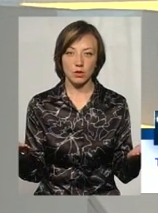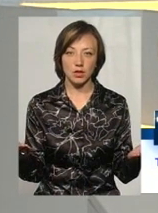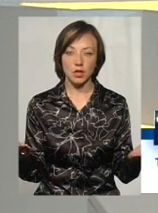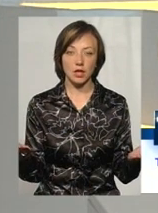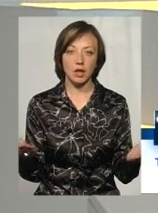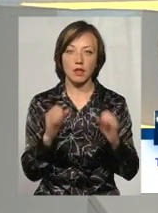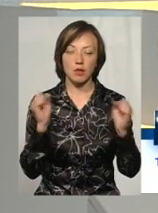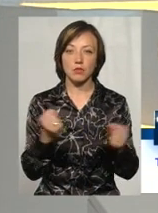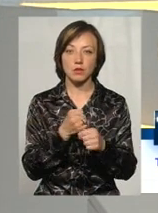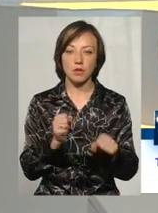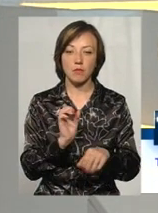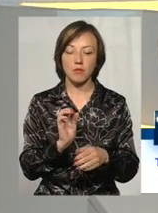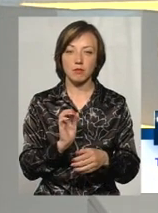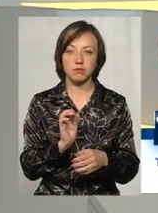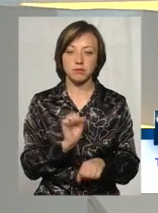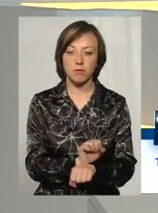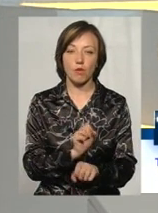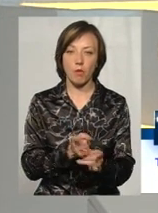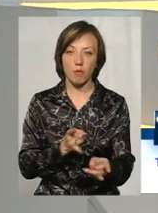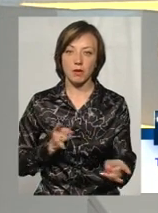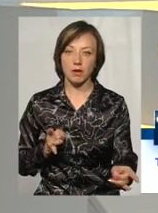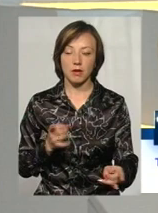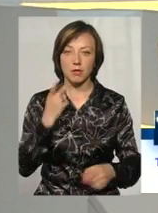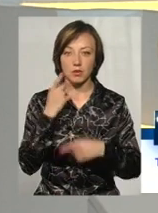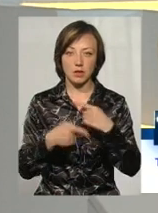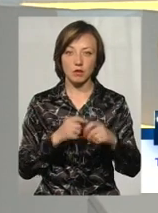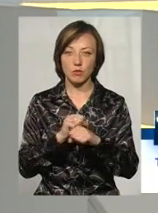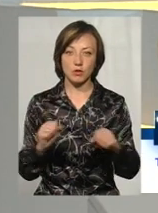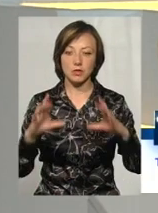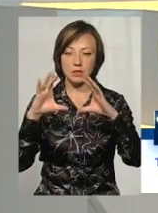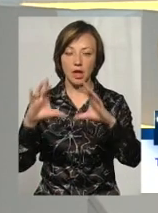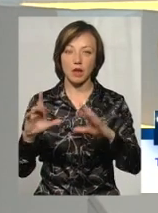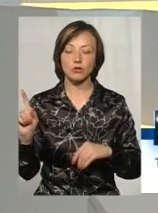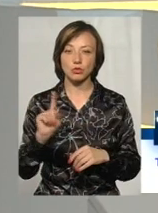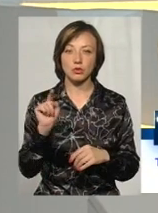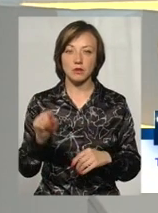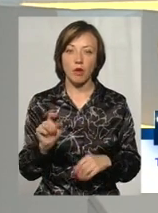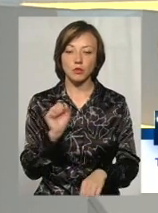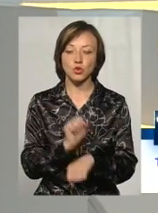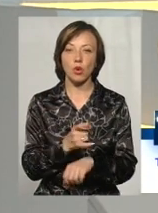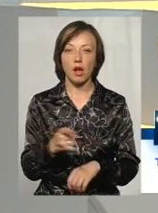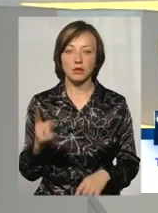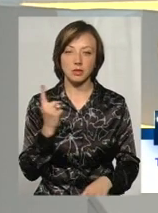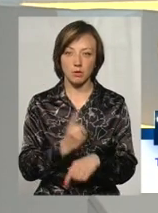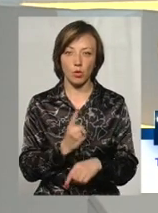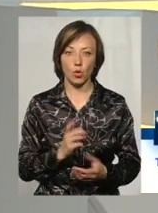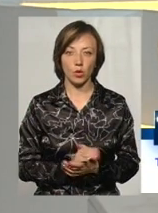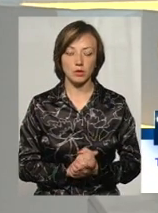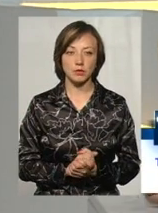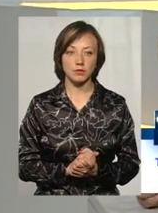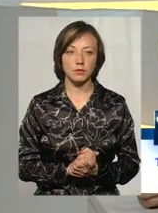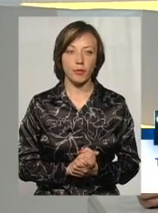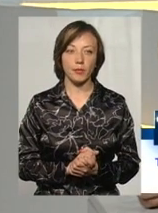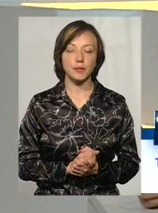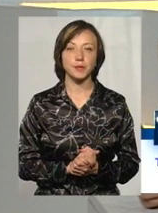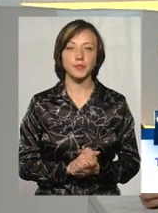не можна, пробки постоянні, не можна поставити знак з одного боку, що стоянка заборонена. Дякуємо